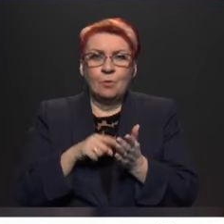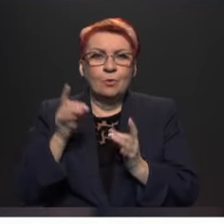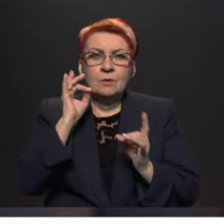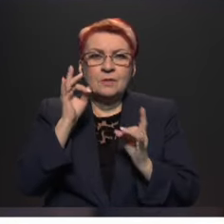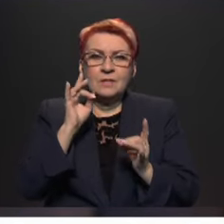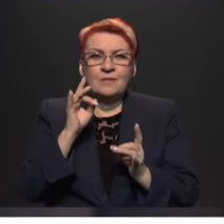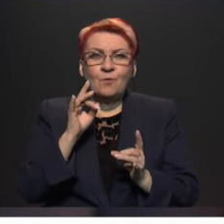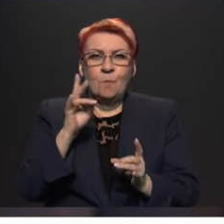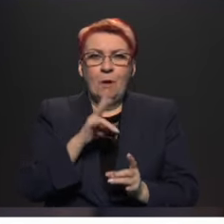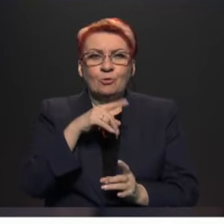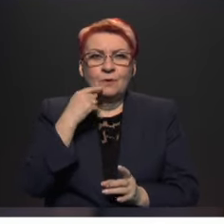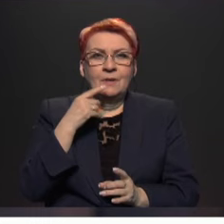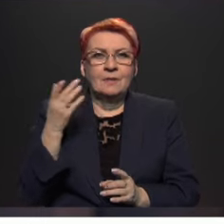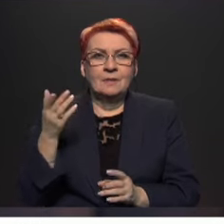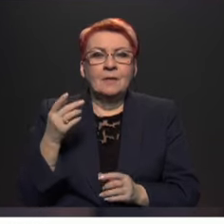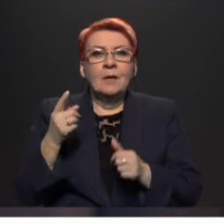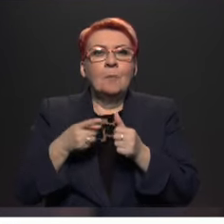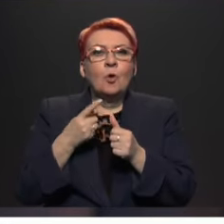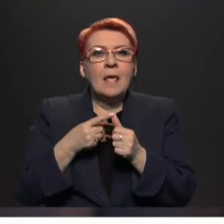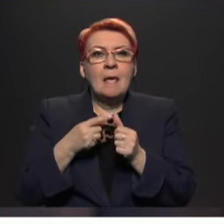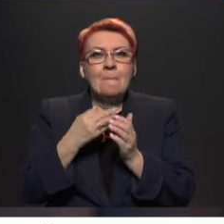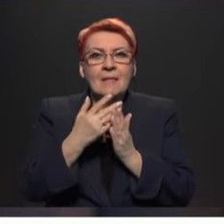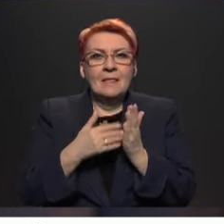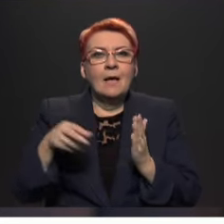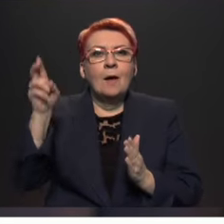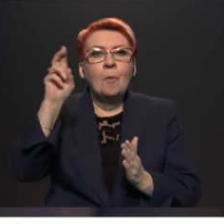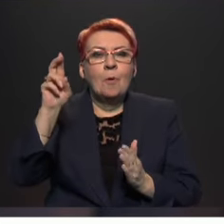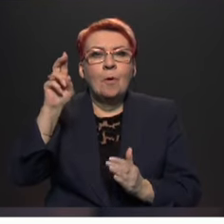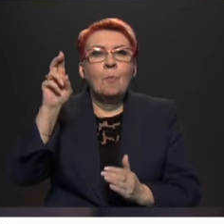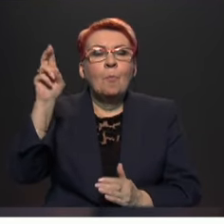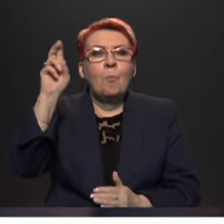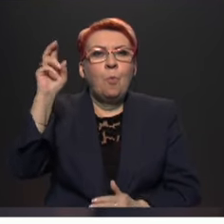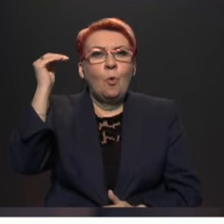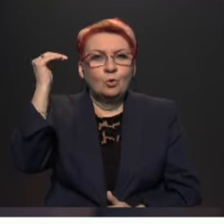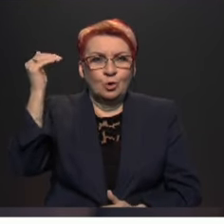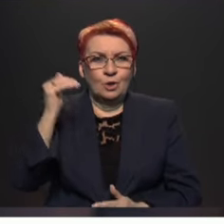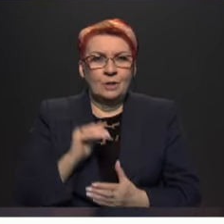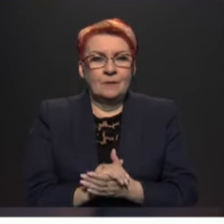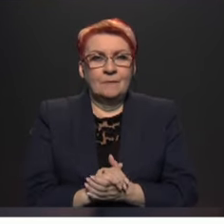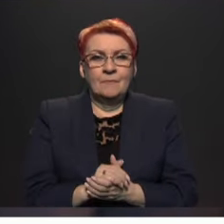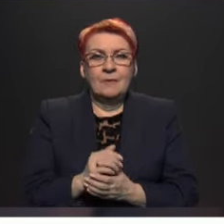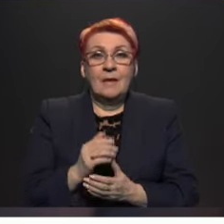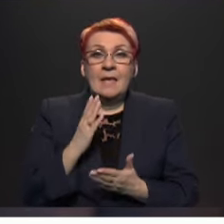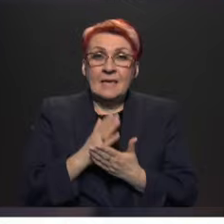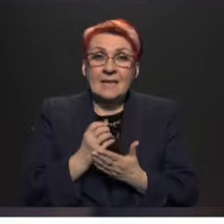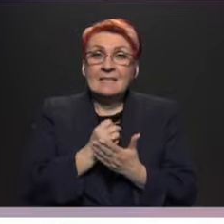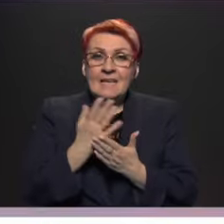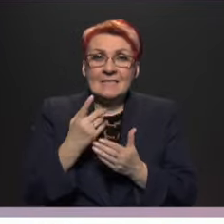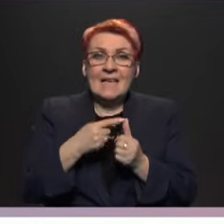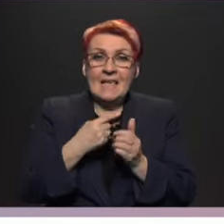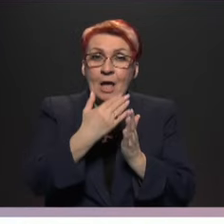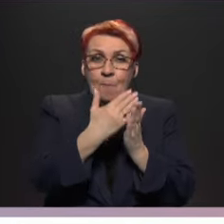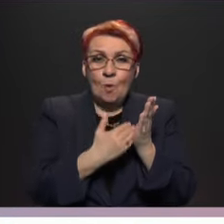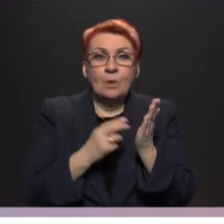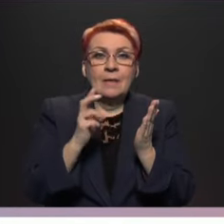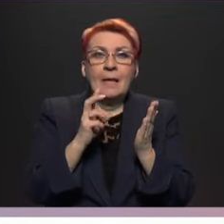не очень вопрос разборчиво. Про имена Божьи, да. Об именах Божьих. И есть несколько имен в